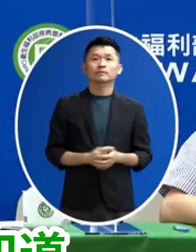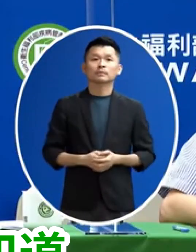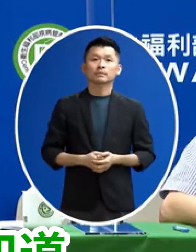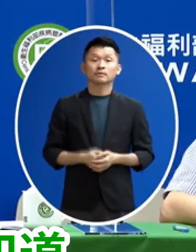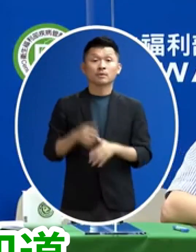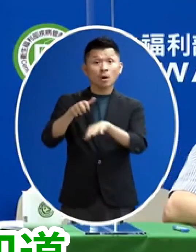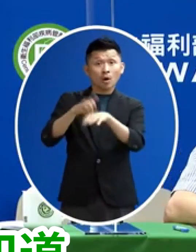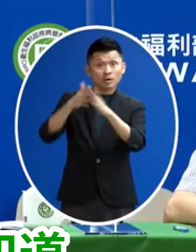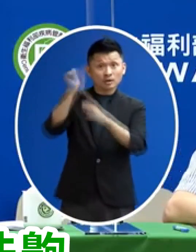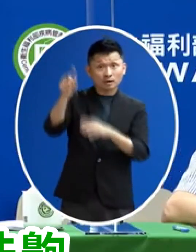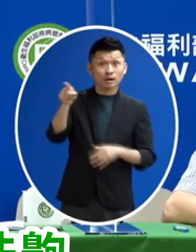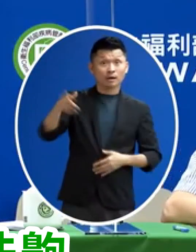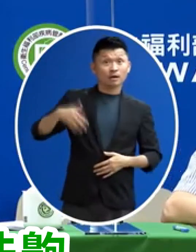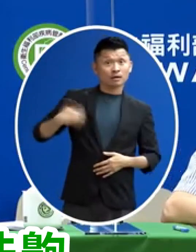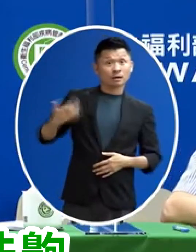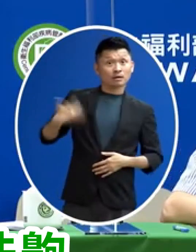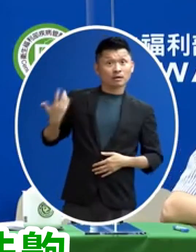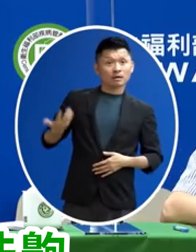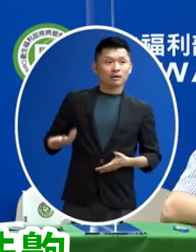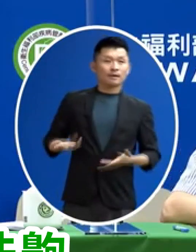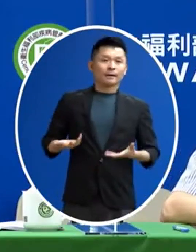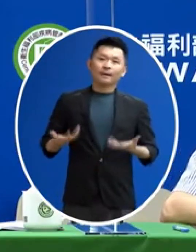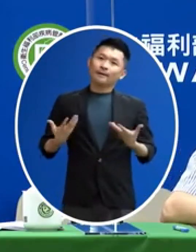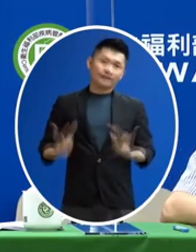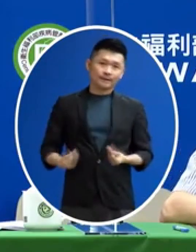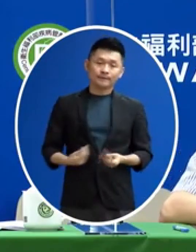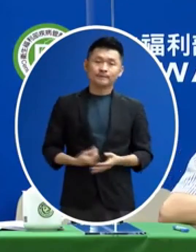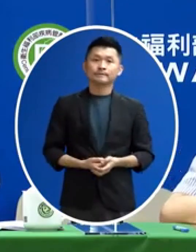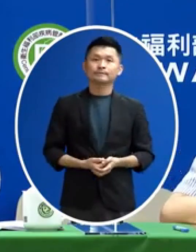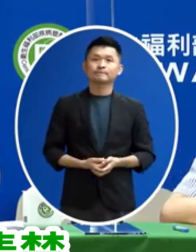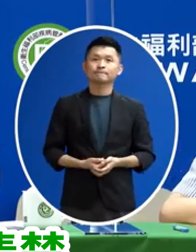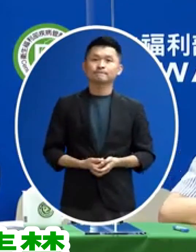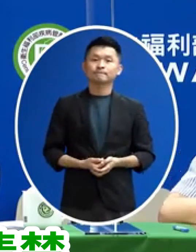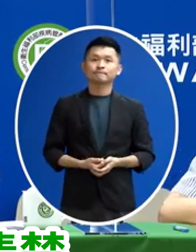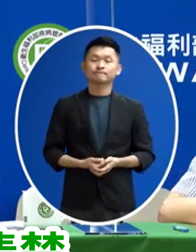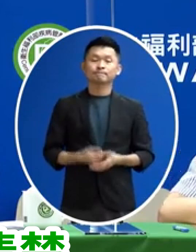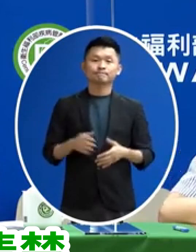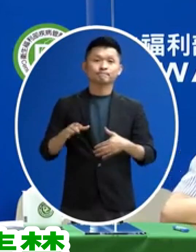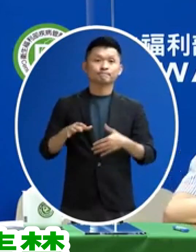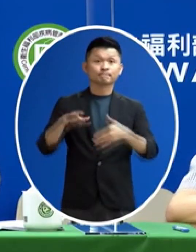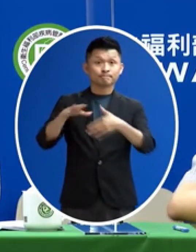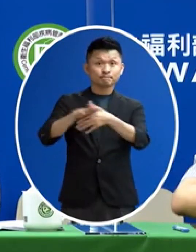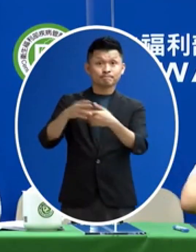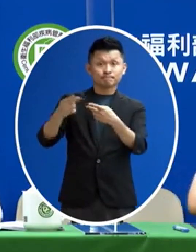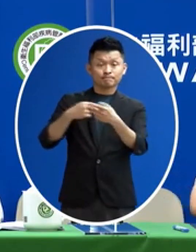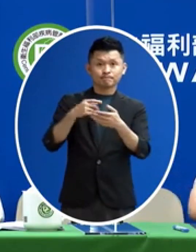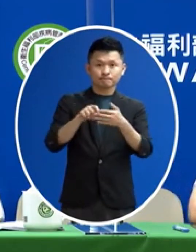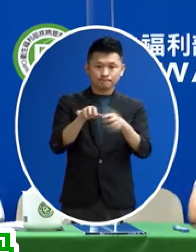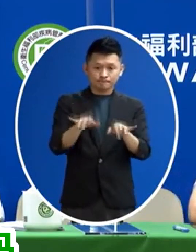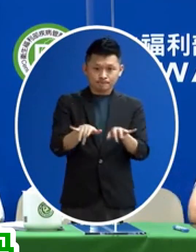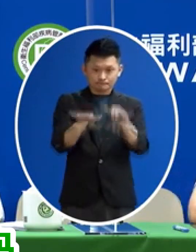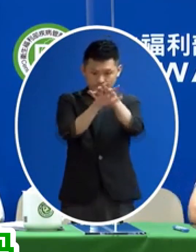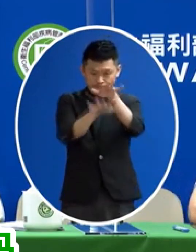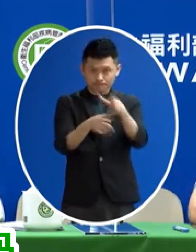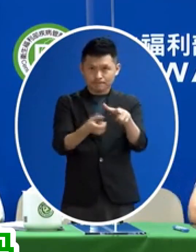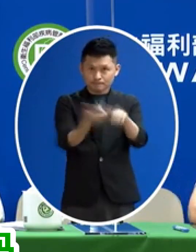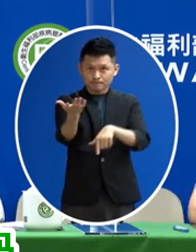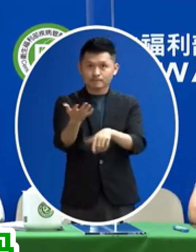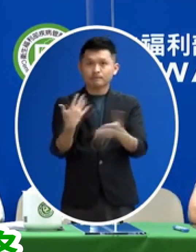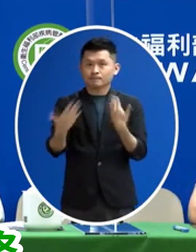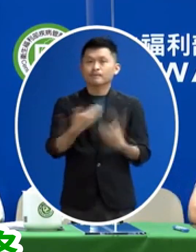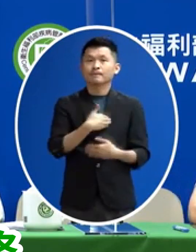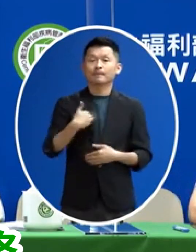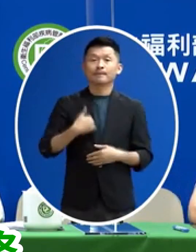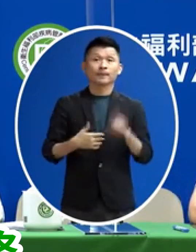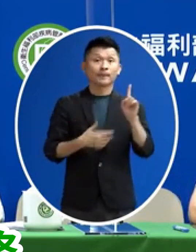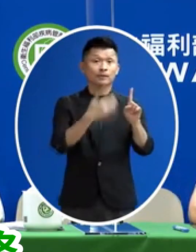连侯市长都不知道，那真的是没有办法。那可以来一个文，我们可以把它讲清楚。那第二个，我们1922我讲过，